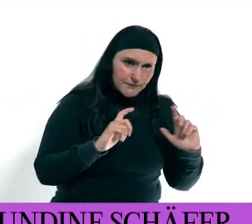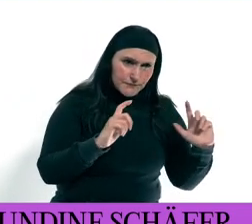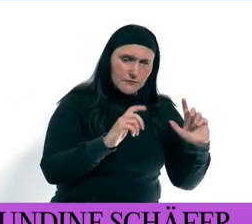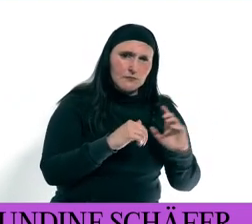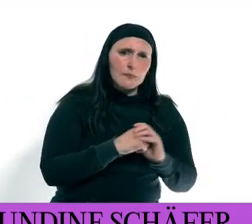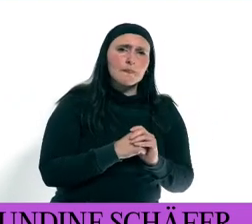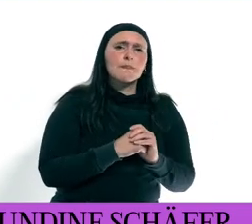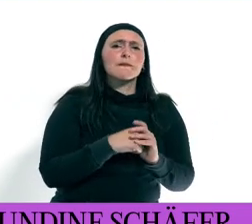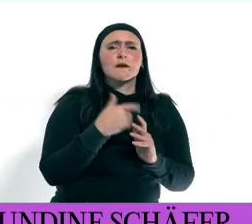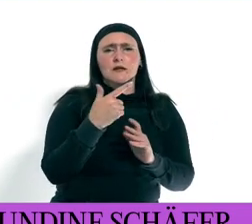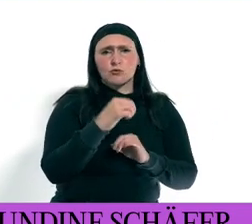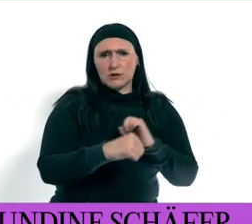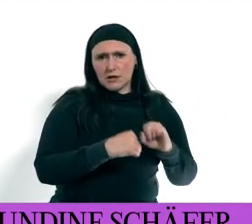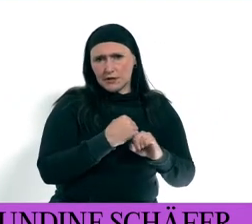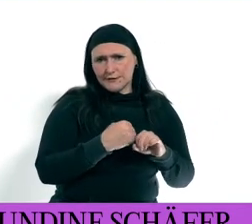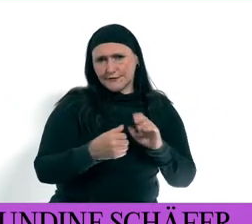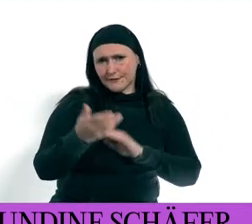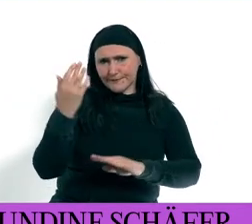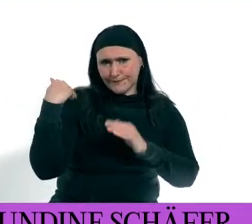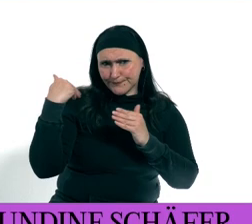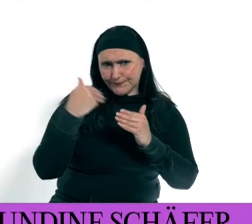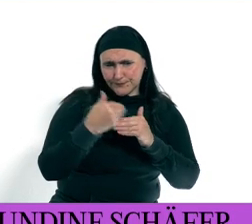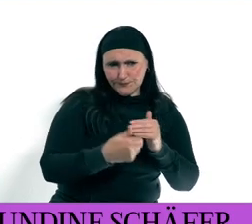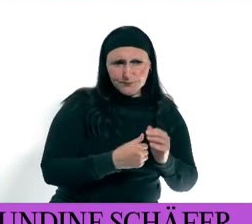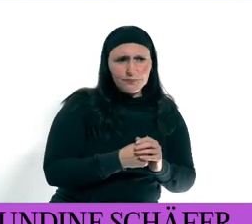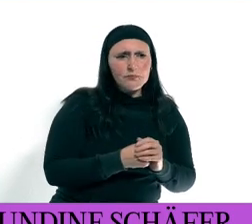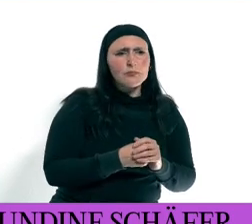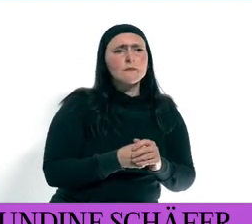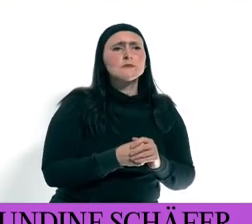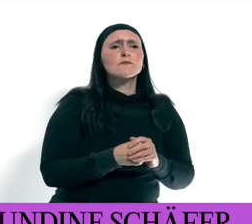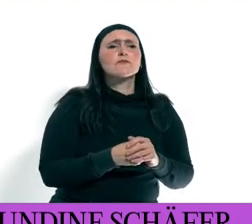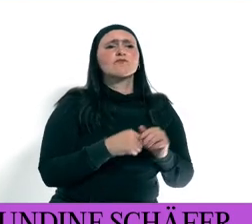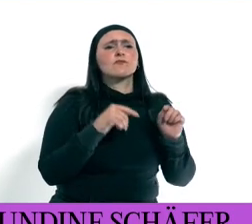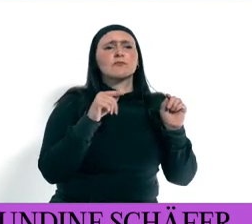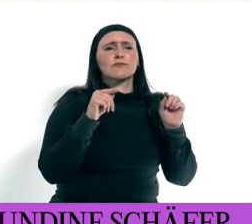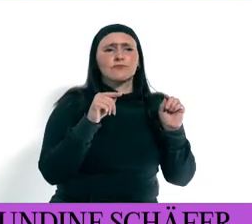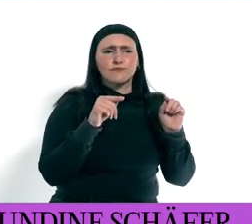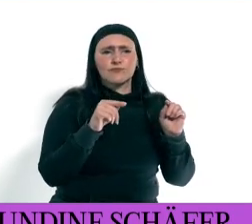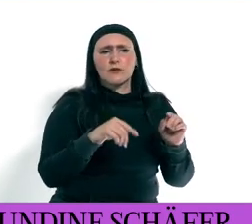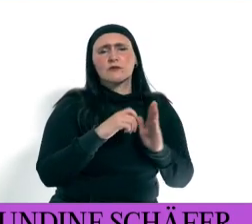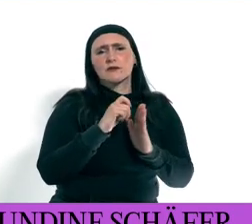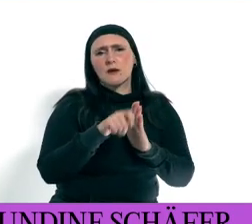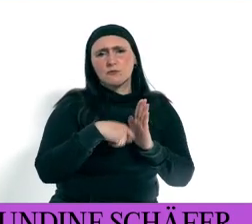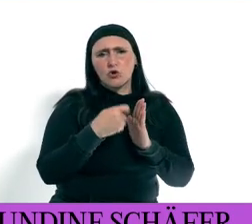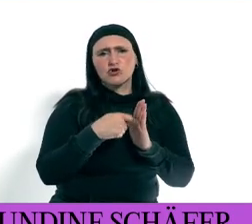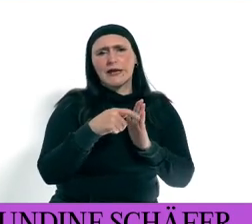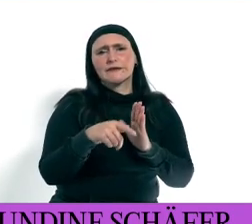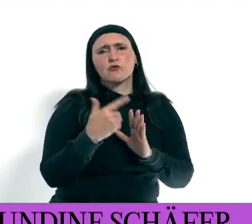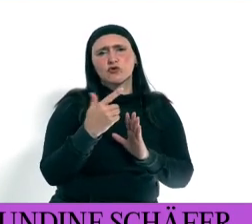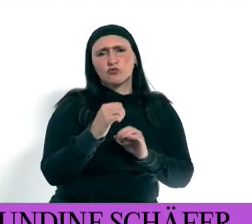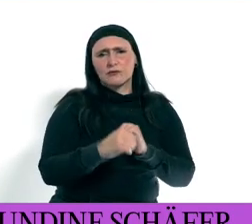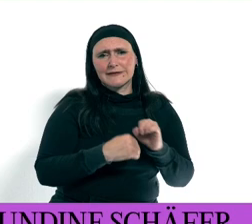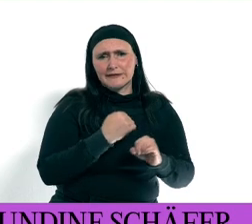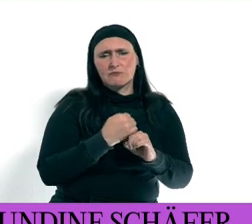we have been working on it, and we have got at the South Asia project who helped us. Und hier arbeiten wir dann gemeinsam an unseren